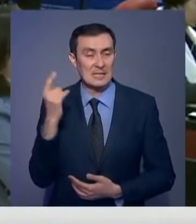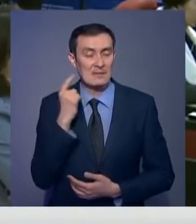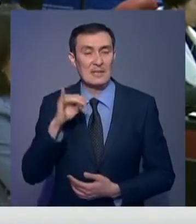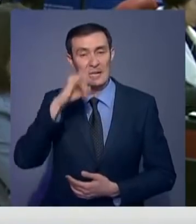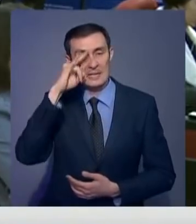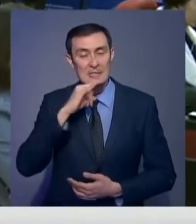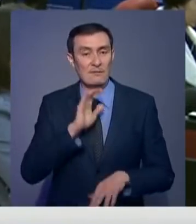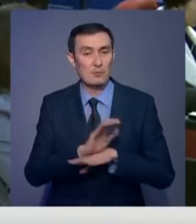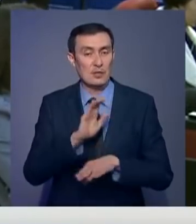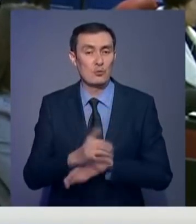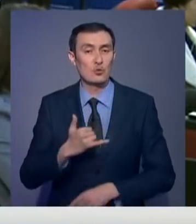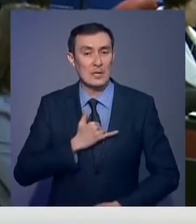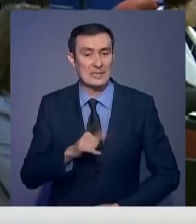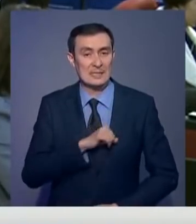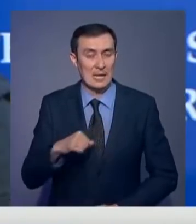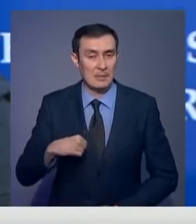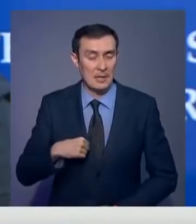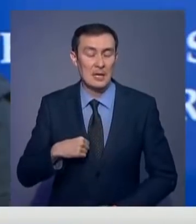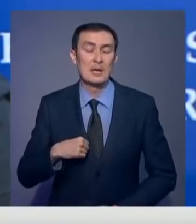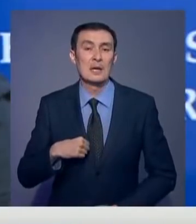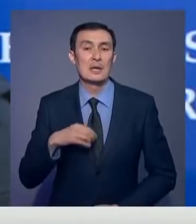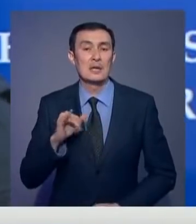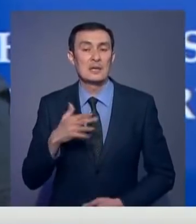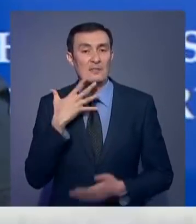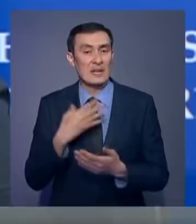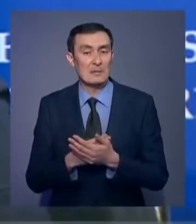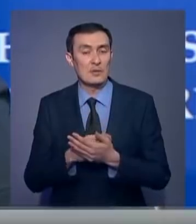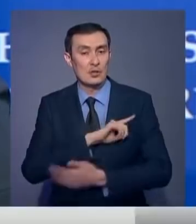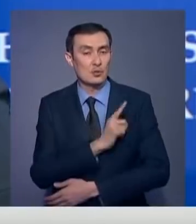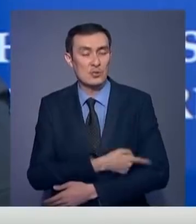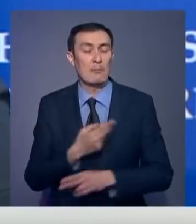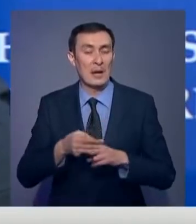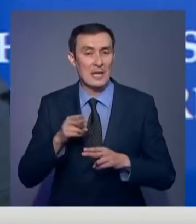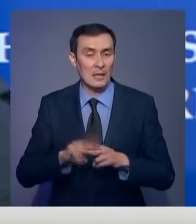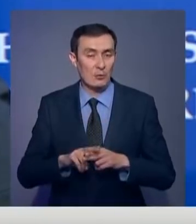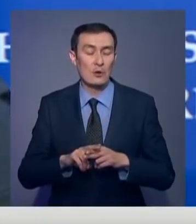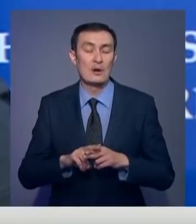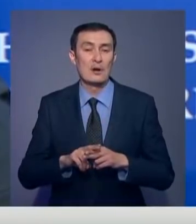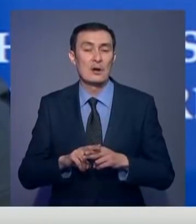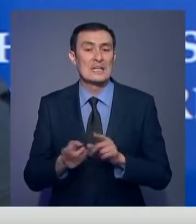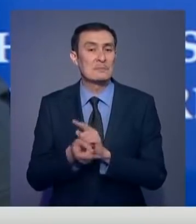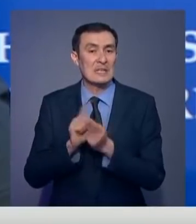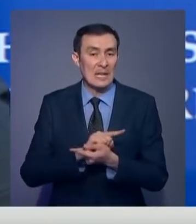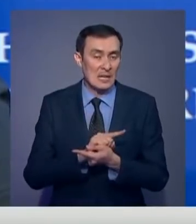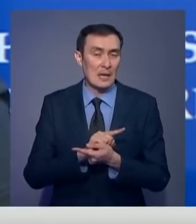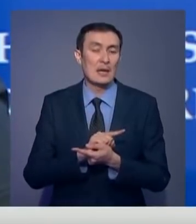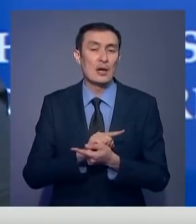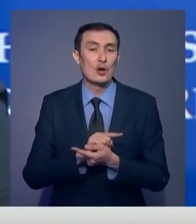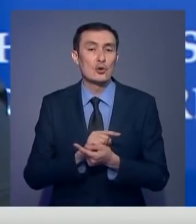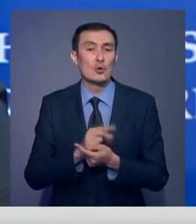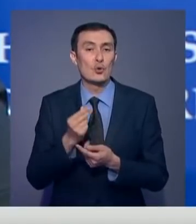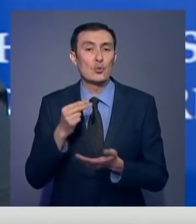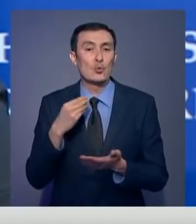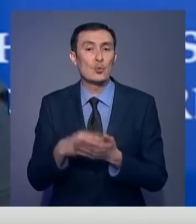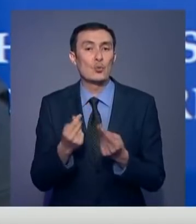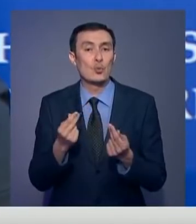отечественная, производится здесь, привязана к местным ресурсам, поэтому в результате изменения именно курса